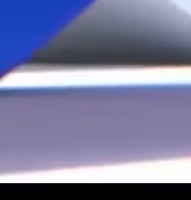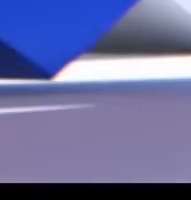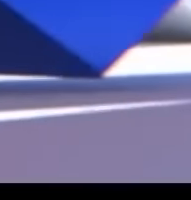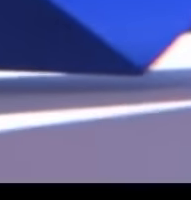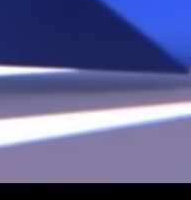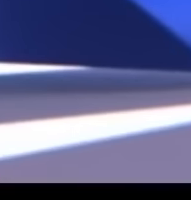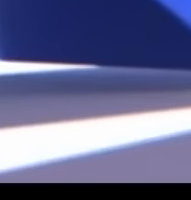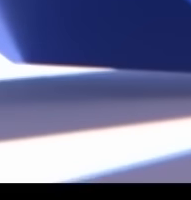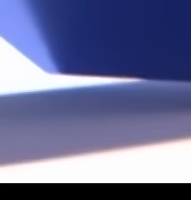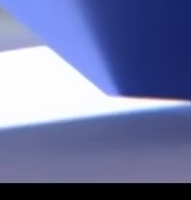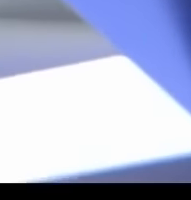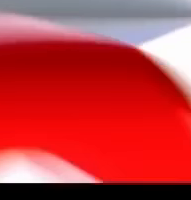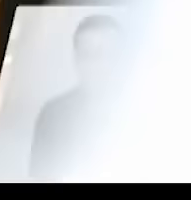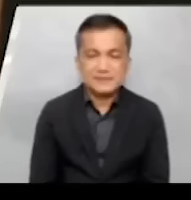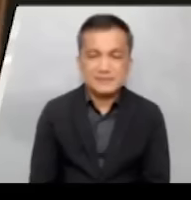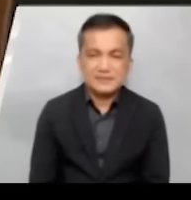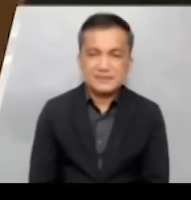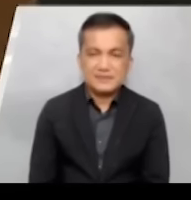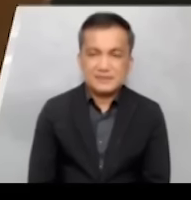Canlas.